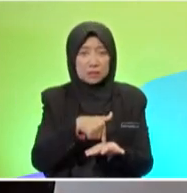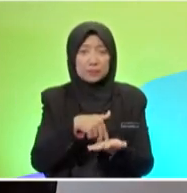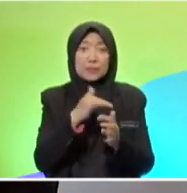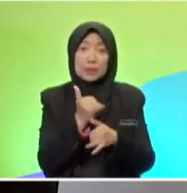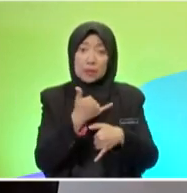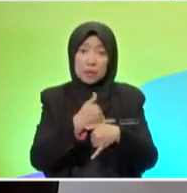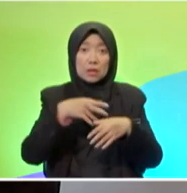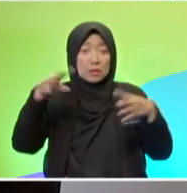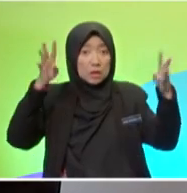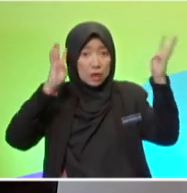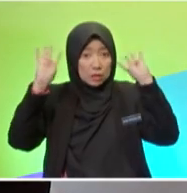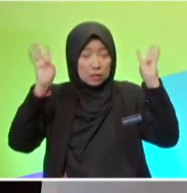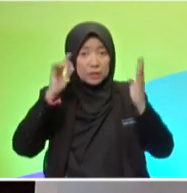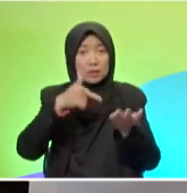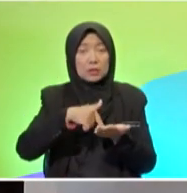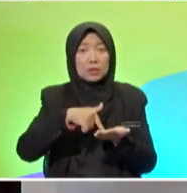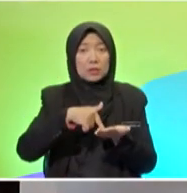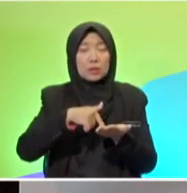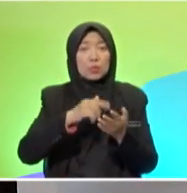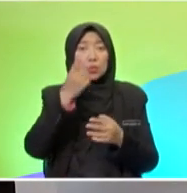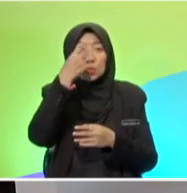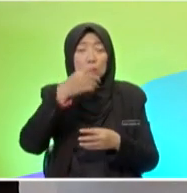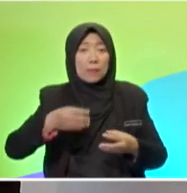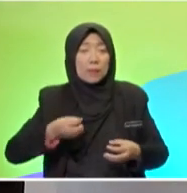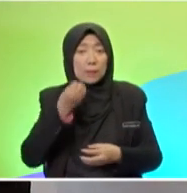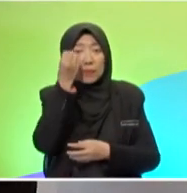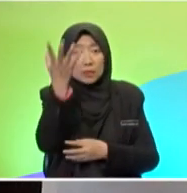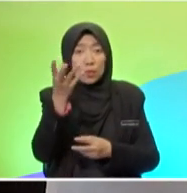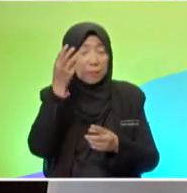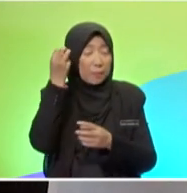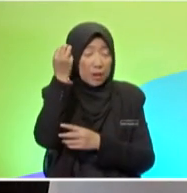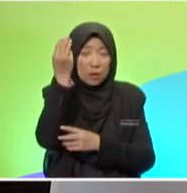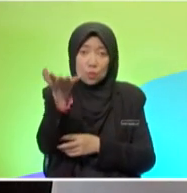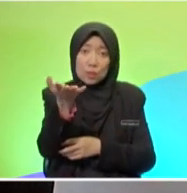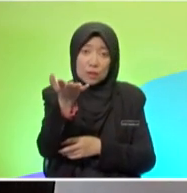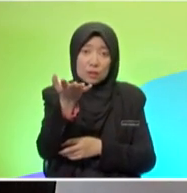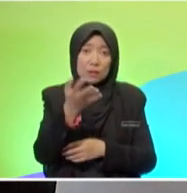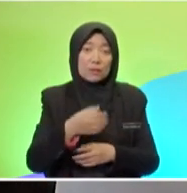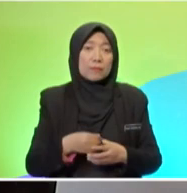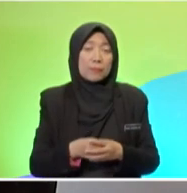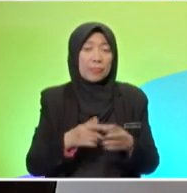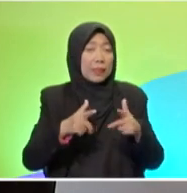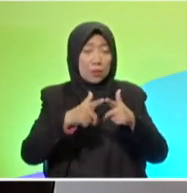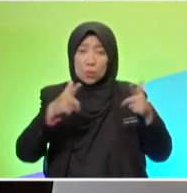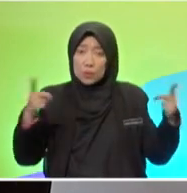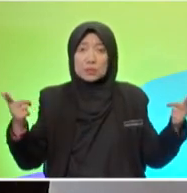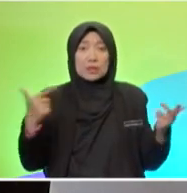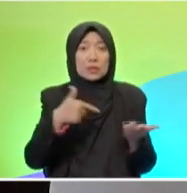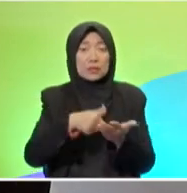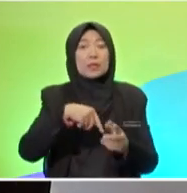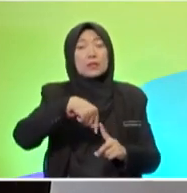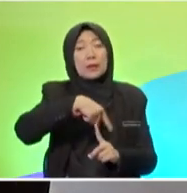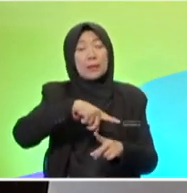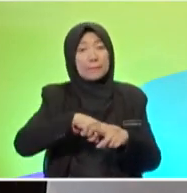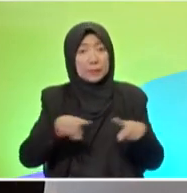cara untuk menyebar luaskan maklumat kadang-kadang belajar di dalam kelas hanya murid-murid saja tahu tapi Beliau memiliki khasiatkan karya